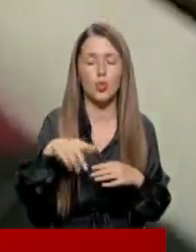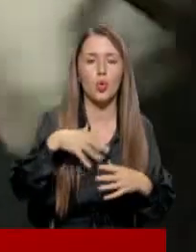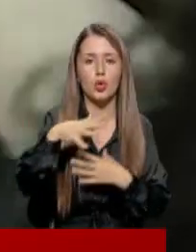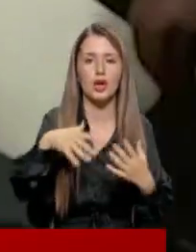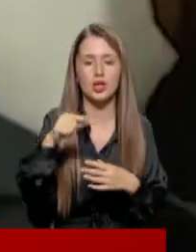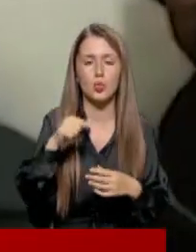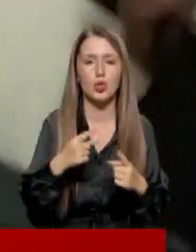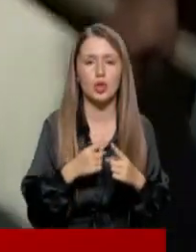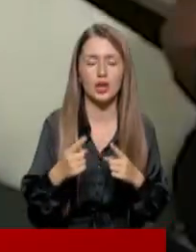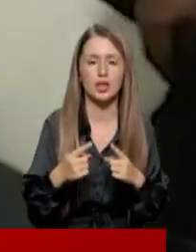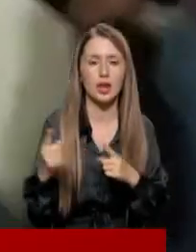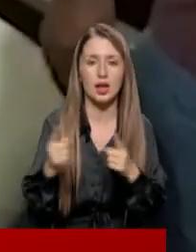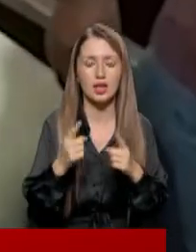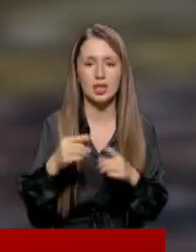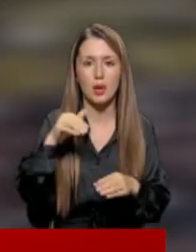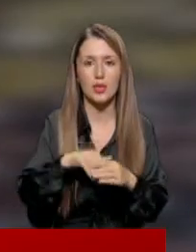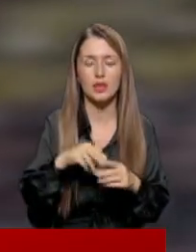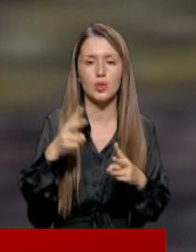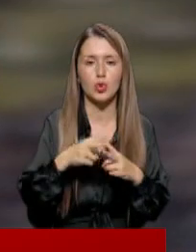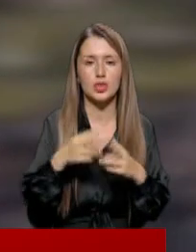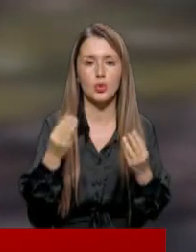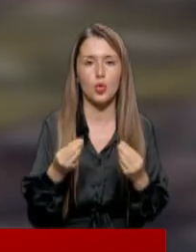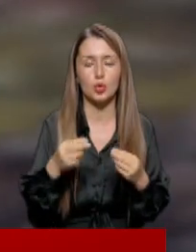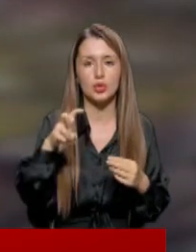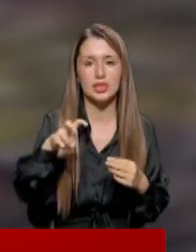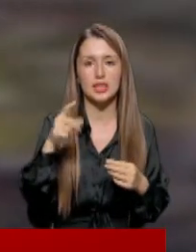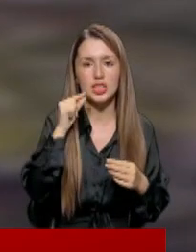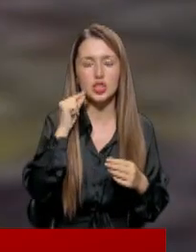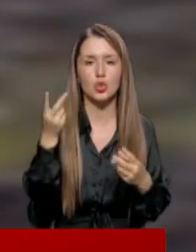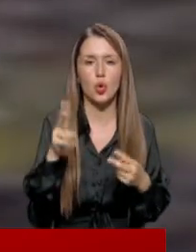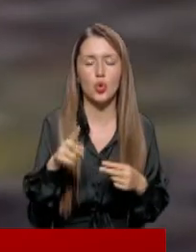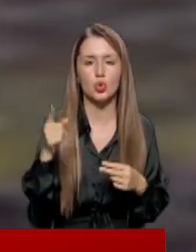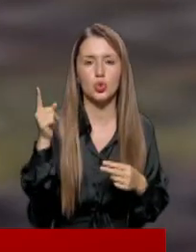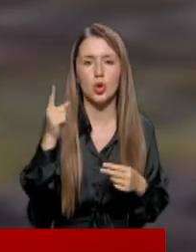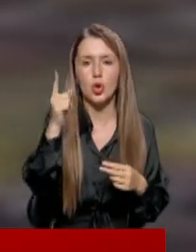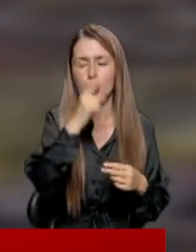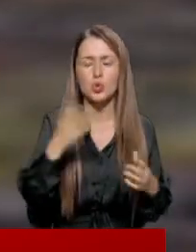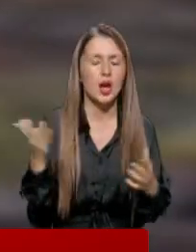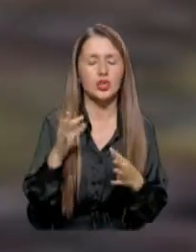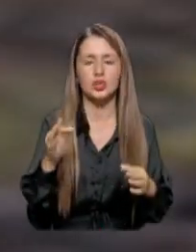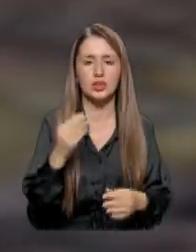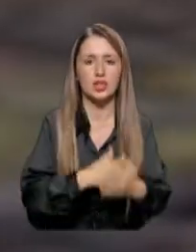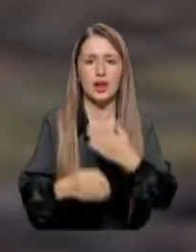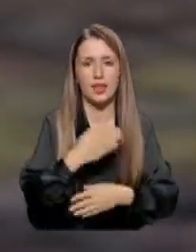bugüne kadar aralarında milletvekili ve polislerin de olduğu 8 kişi öldü, yüzlerce kişi yaralandı.